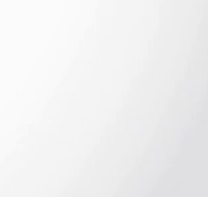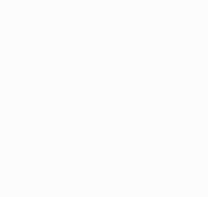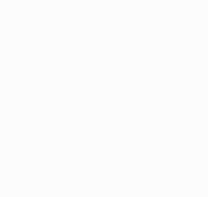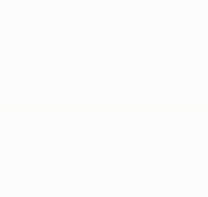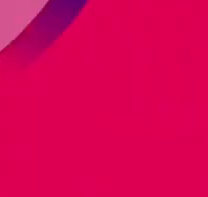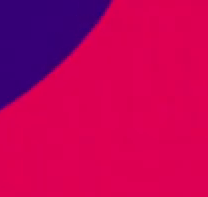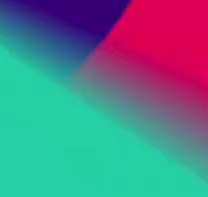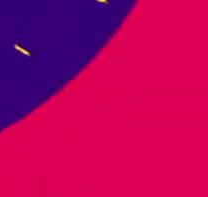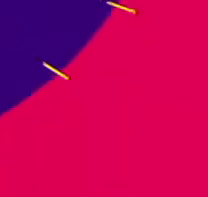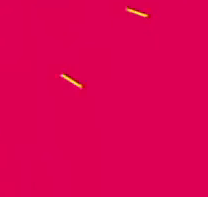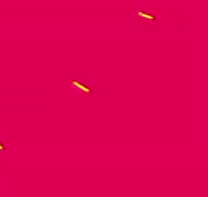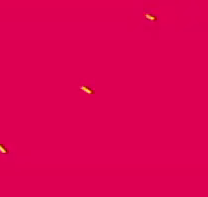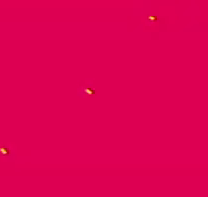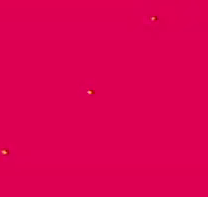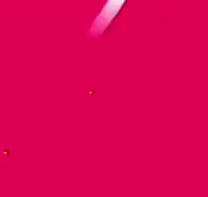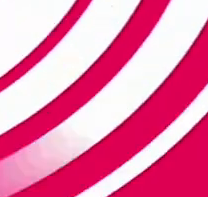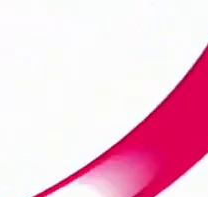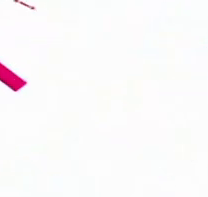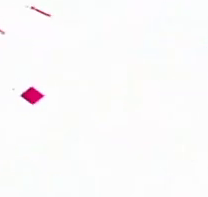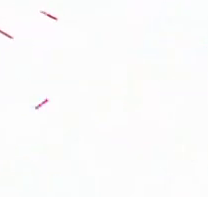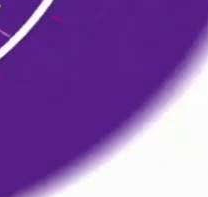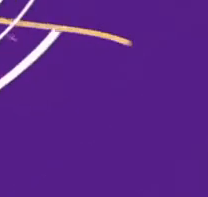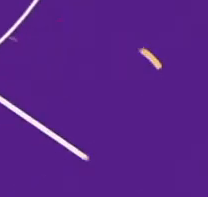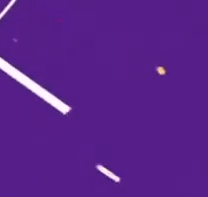n i Hai